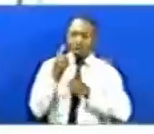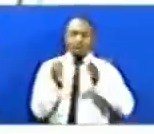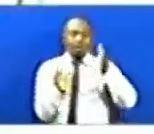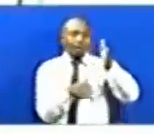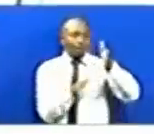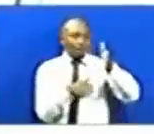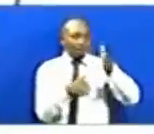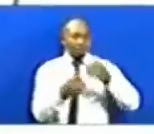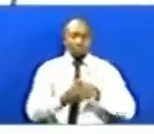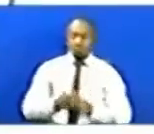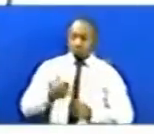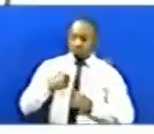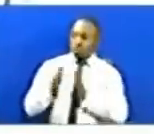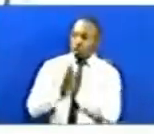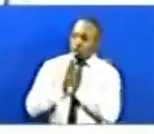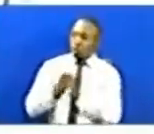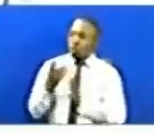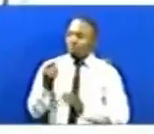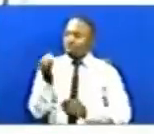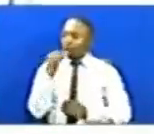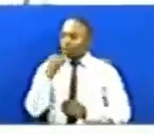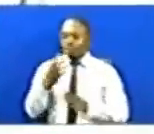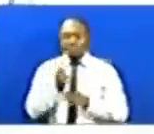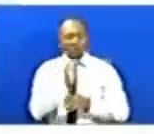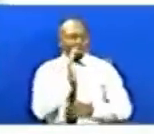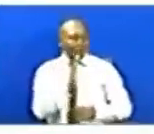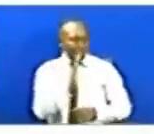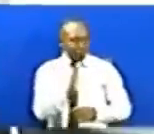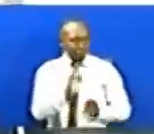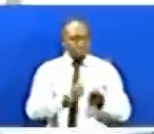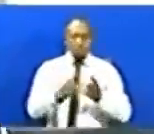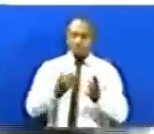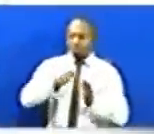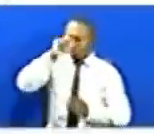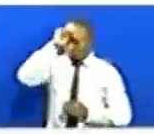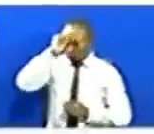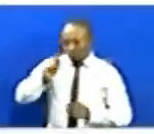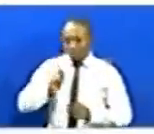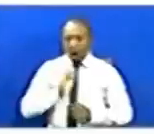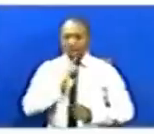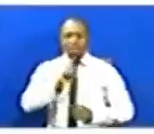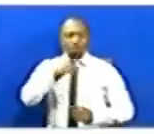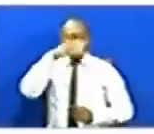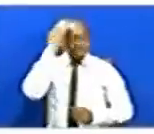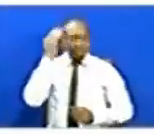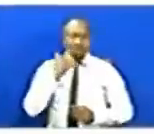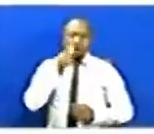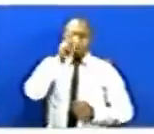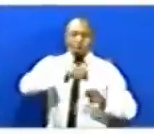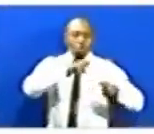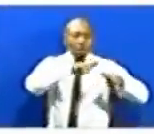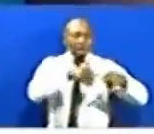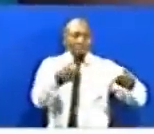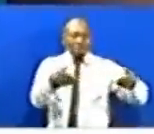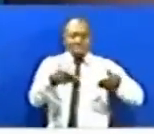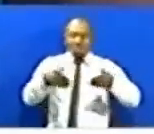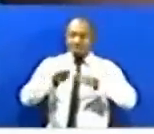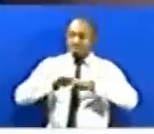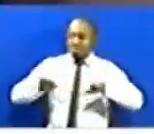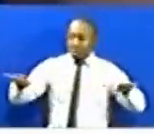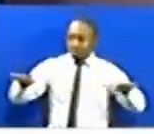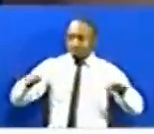zimezalishwa na daladala. Na shule hela tunapata hela kula hivyo hivyo kwa sababu tunetisi agizo la serikali. Serikali inasema wanataka level city na